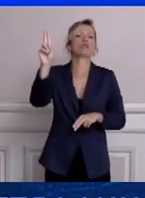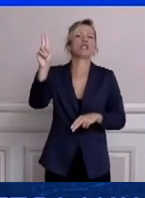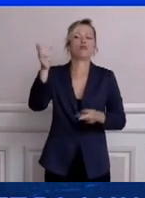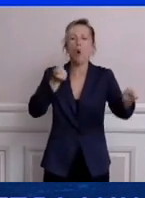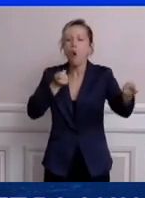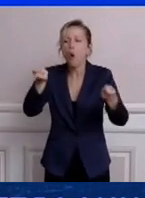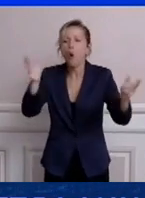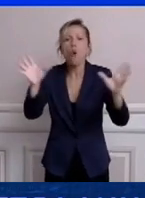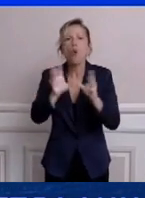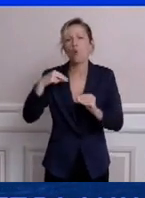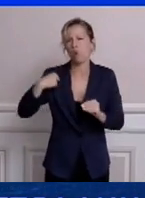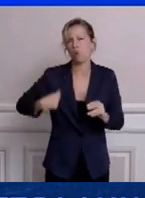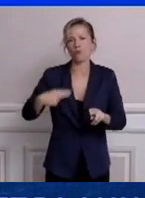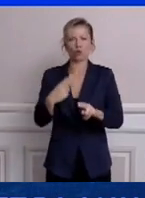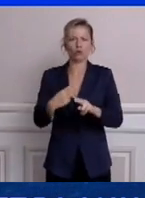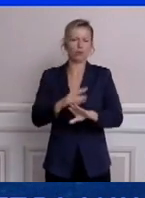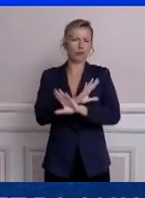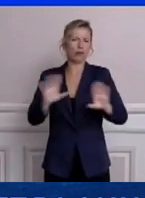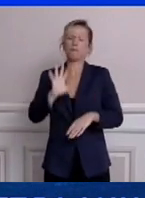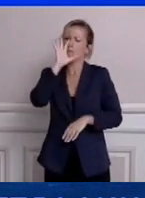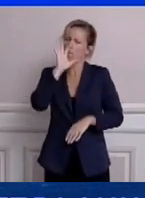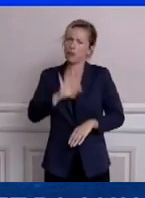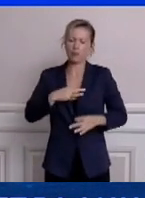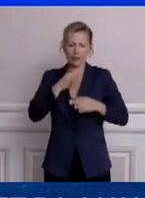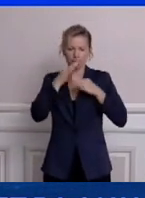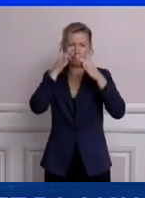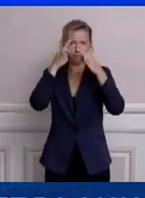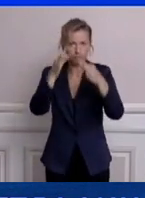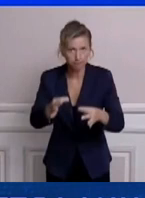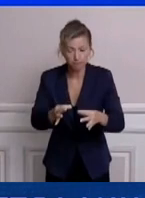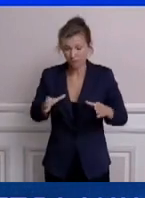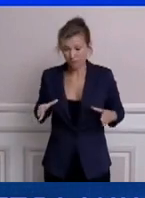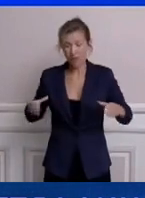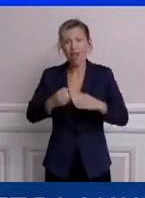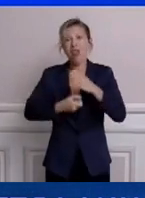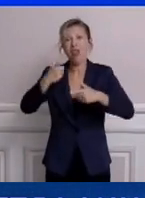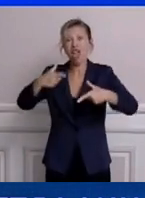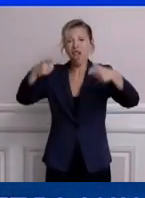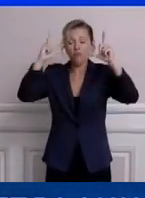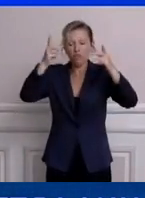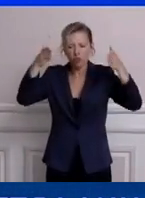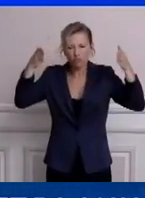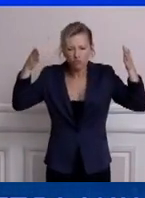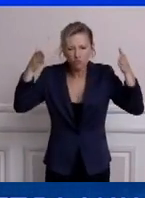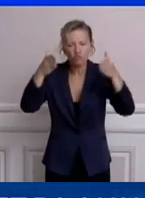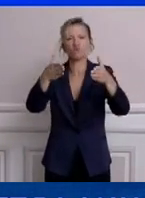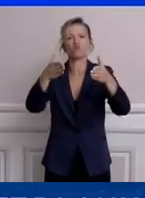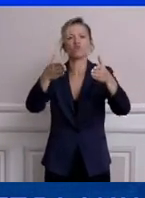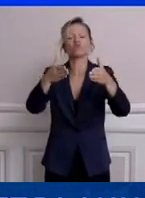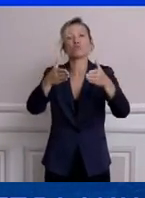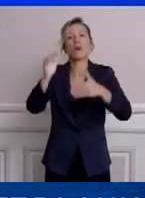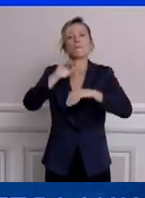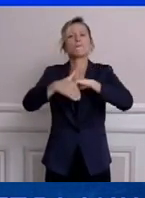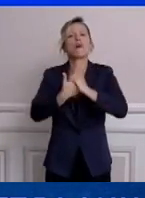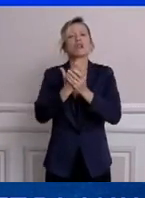αξίωμα. Ξέρετε και δεν το έχουμε κρύψει ότι δίνουμε μια ιδιαίτερη πολιτική βαρύτητα στις 13